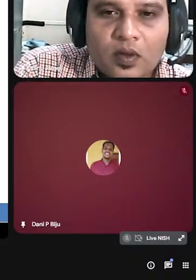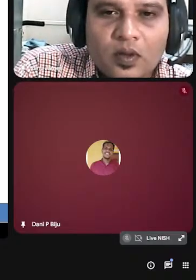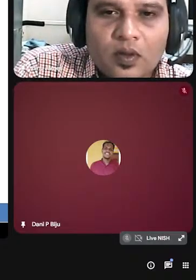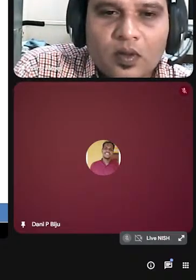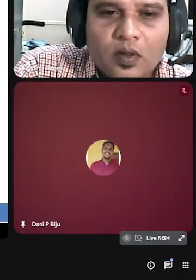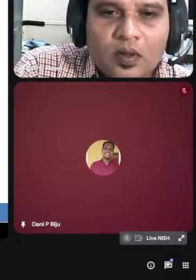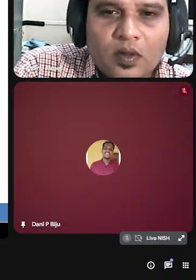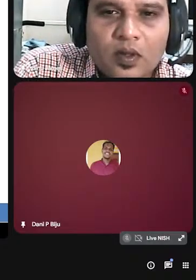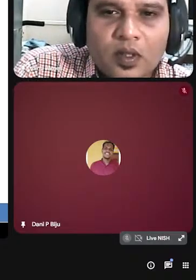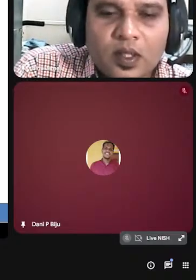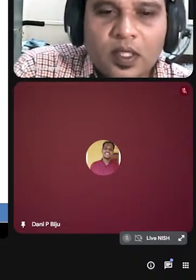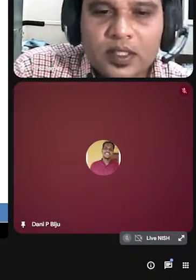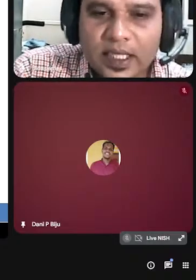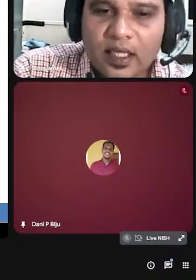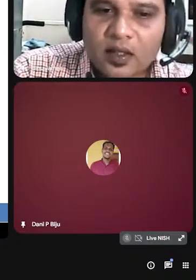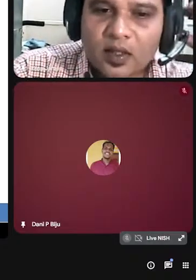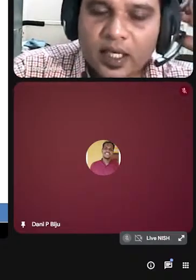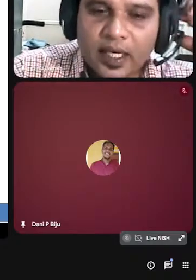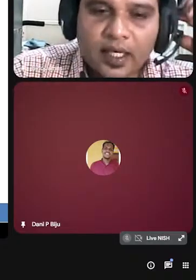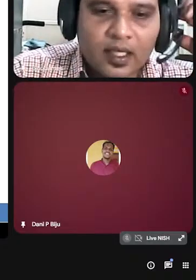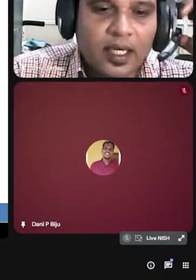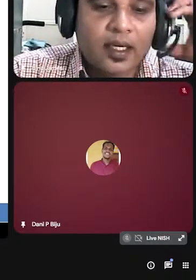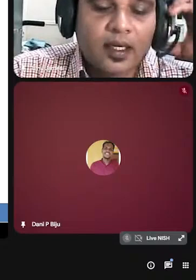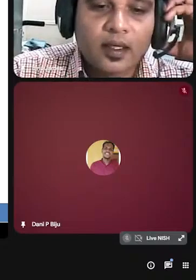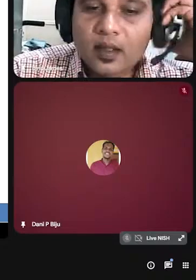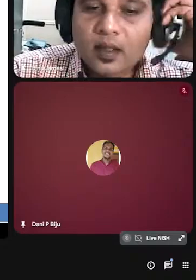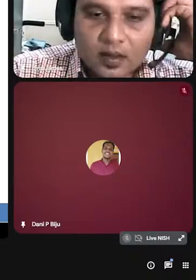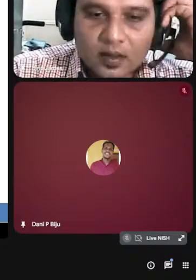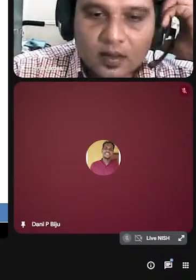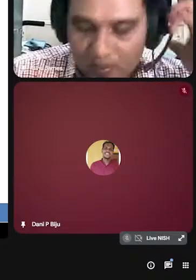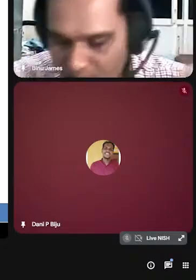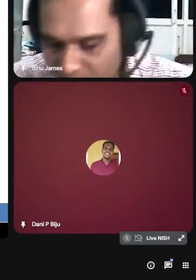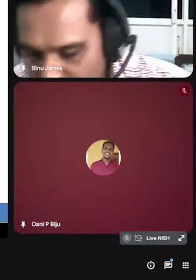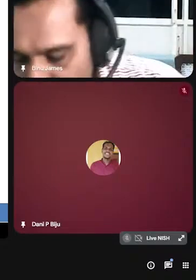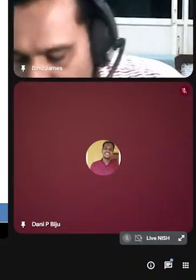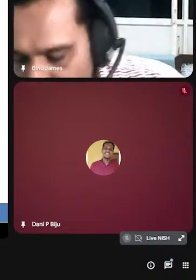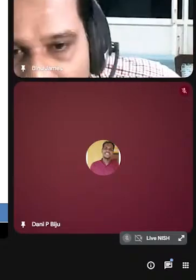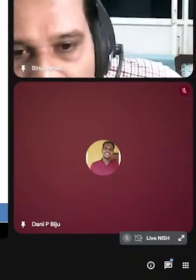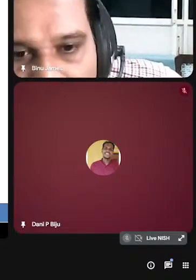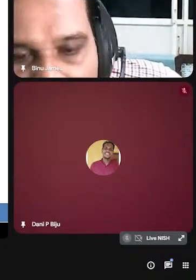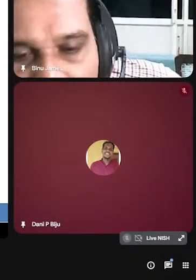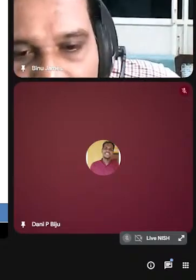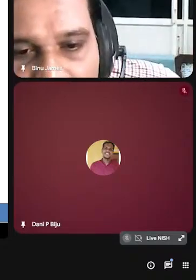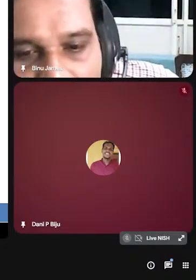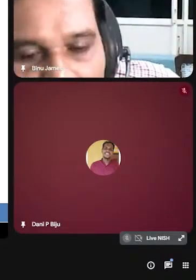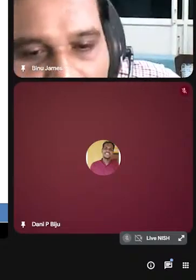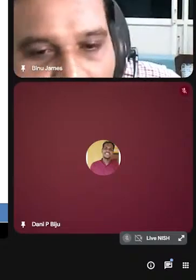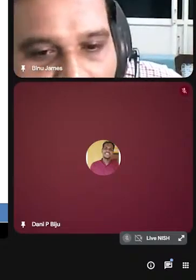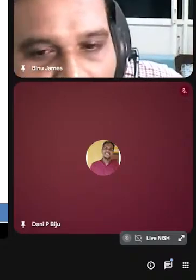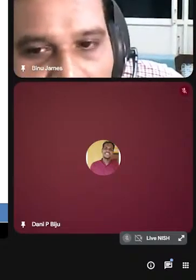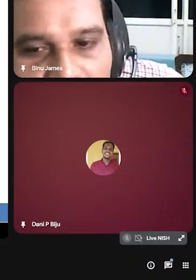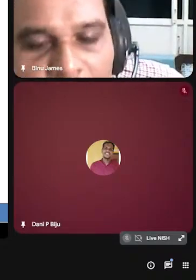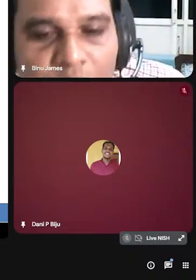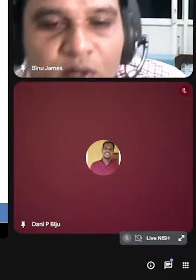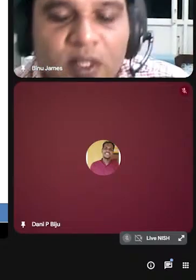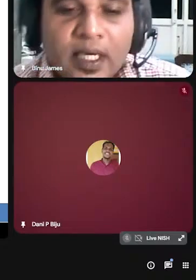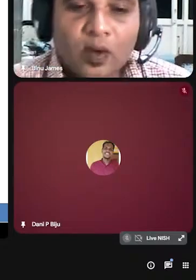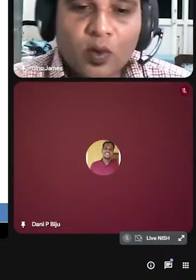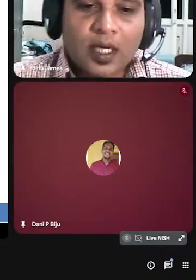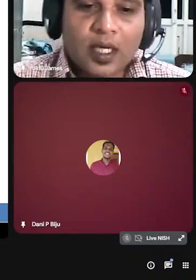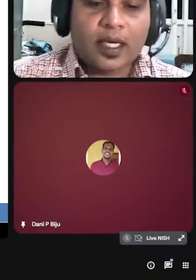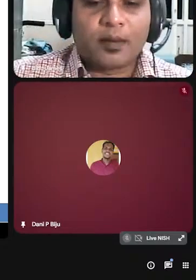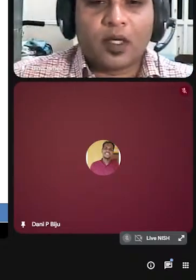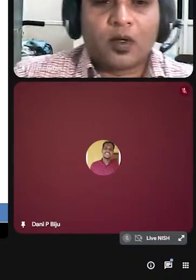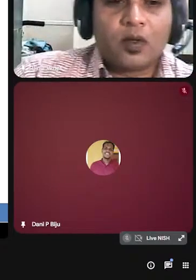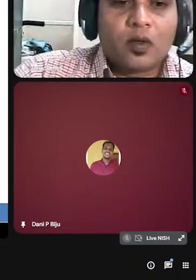സാറിന് മൈക്ക് ഒന്ന് ചെക്ക് ചെയ്യാമോ? ചെക്ക് ചെയ്യുന്നുണ്ട്. കേൾക്കുന്നില്ലേ? അല്ല, സാറിന് ഒരു ക്ലിയർ കുറവുണ്ടെന്ന് തോന്നുന്നുണ്ട്. ഞാൻ കുറച്ചും കൂടെ